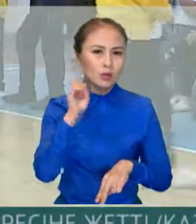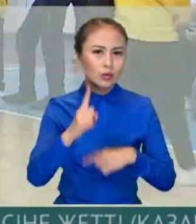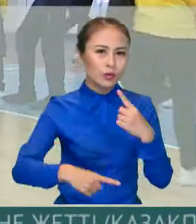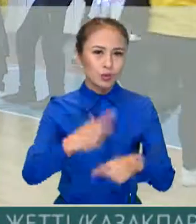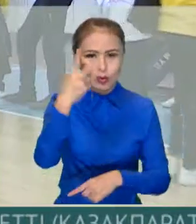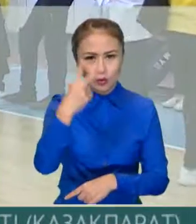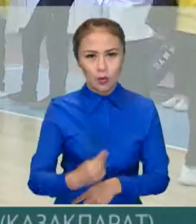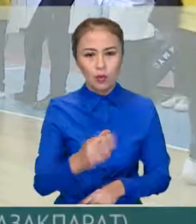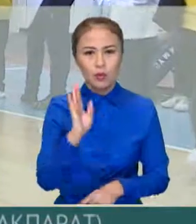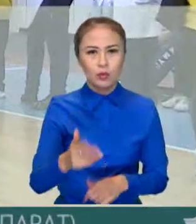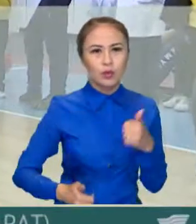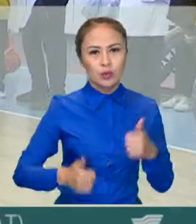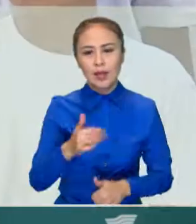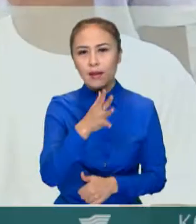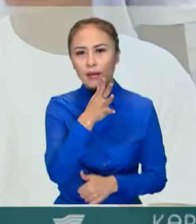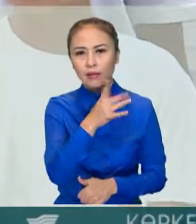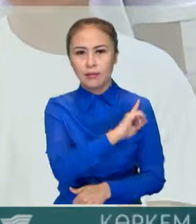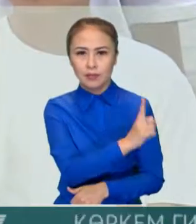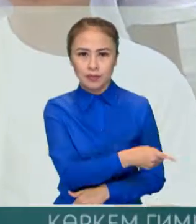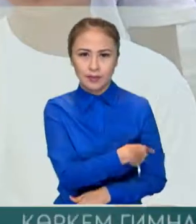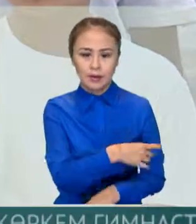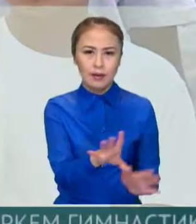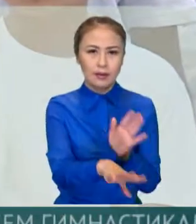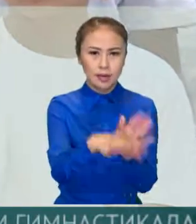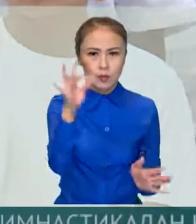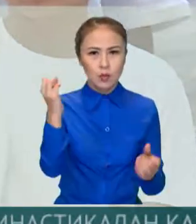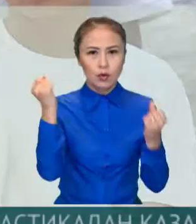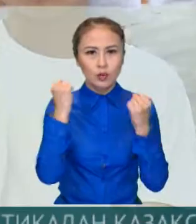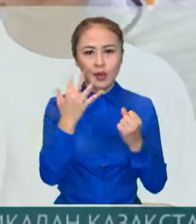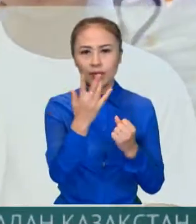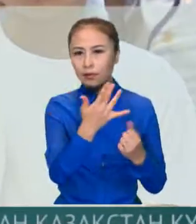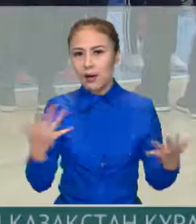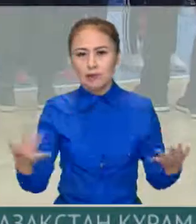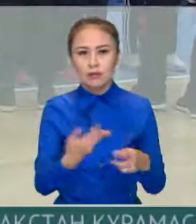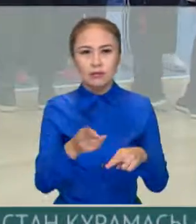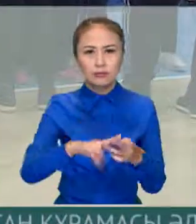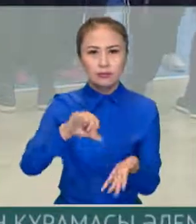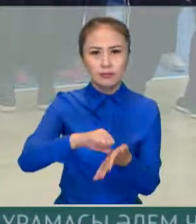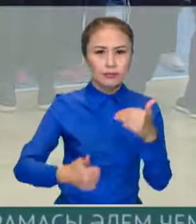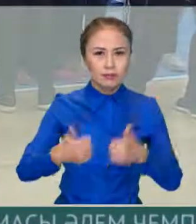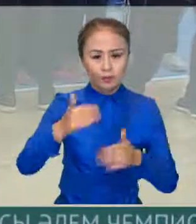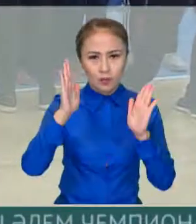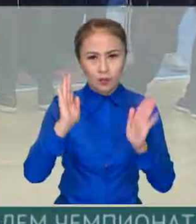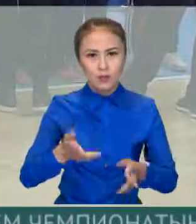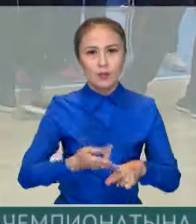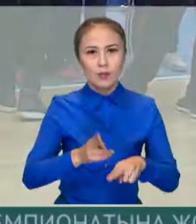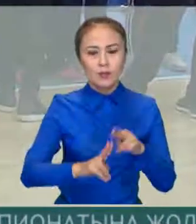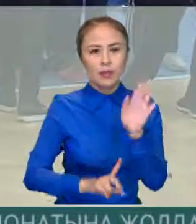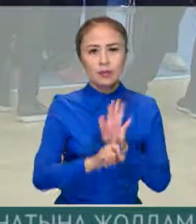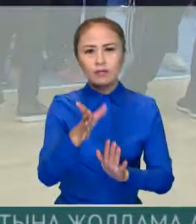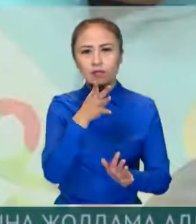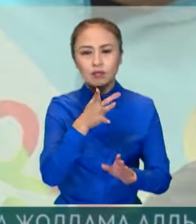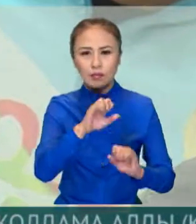жас өрендер 3 күн бойы өз араларында мықтыларын анықтап спорттың 5 түрі бойынша жарысатын болады. Ал оқ бойы оза